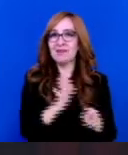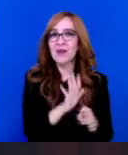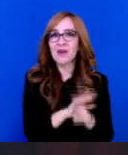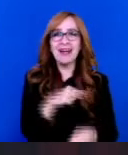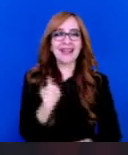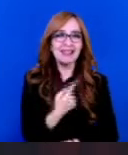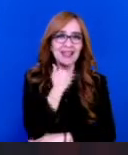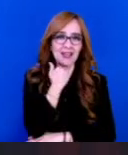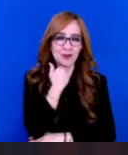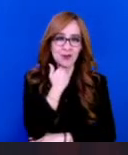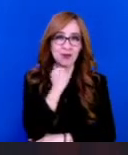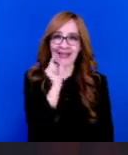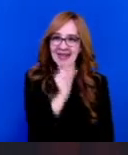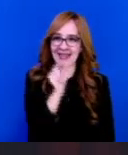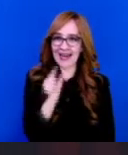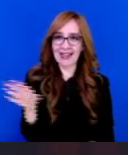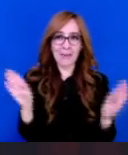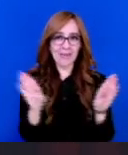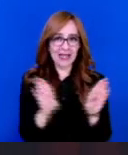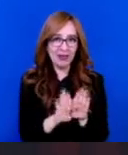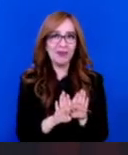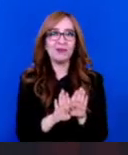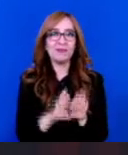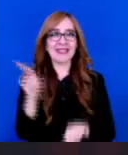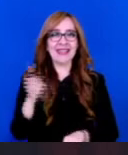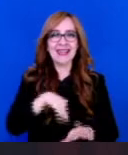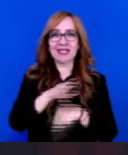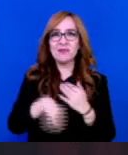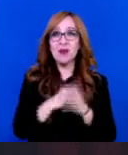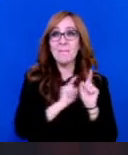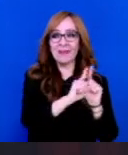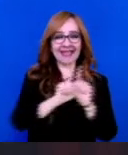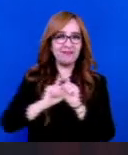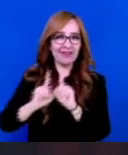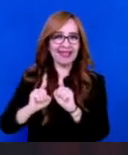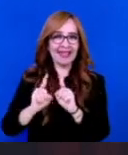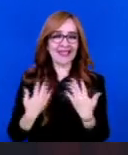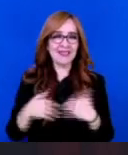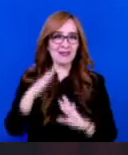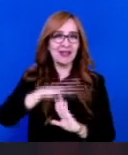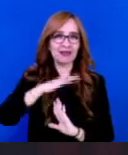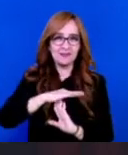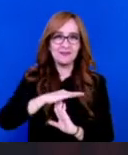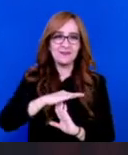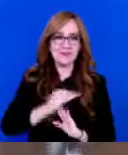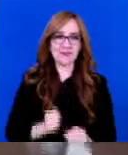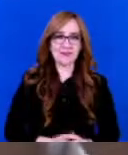tunggu pernyataan penutup atau pernyataan pamungkas dari seluruh pasangan calon. Kami akan segera kembali sesaat lagi.